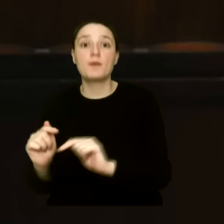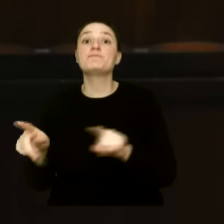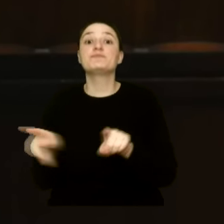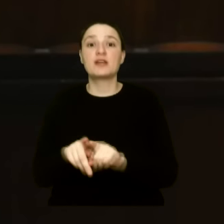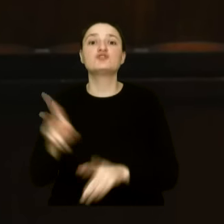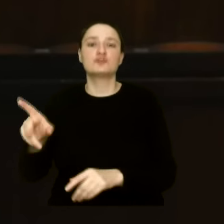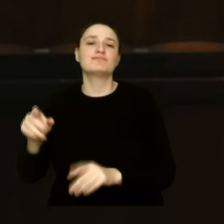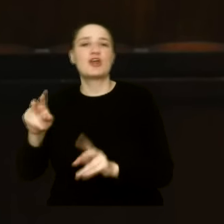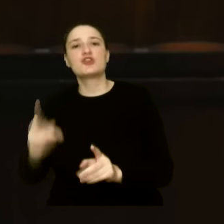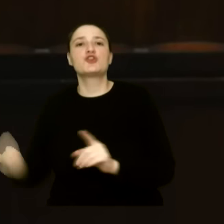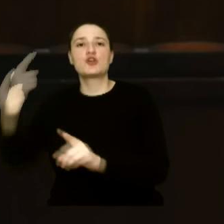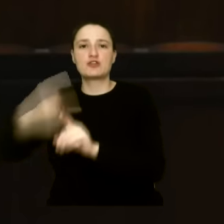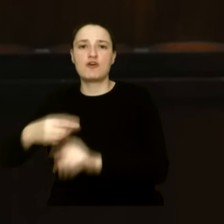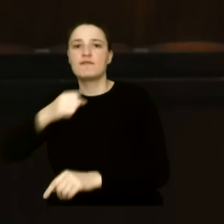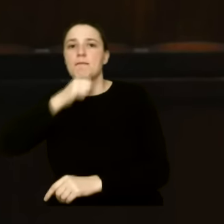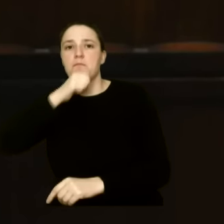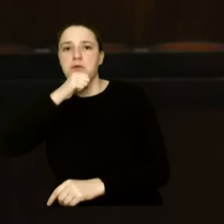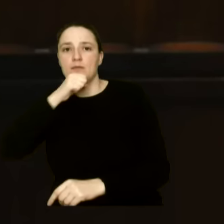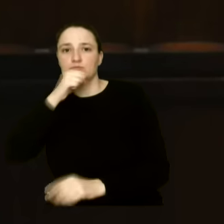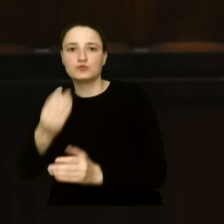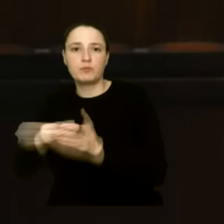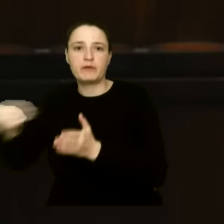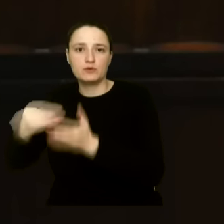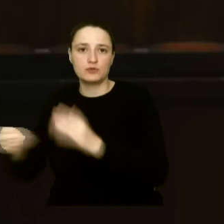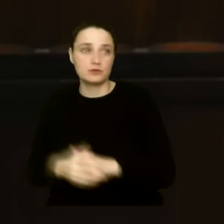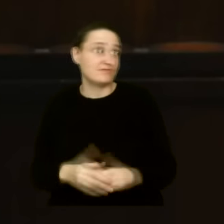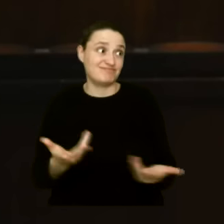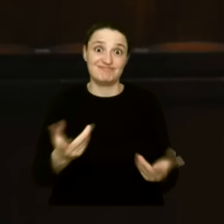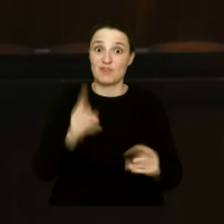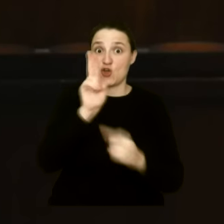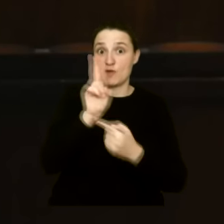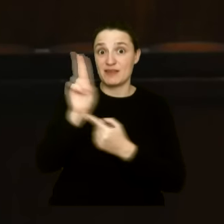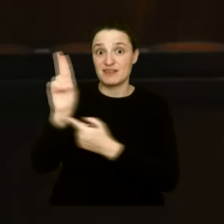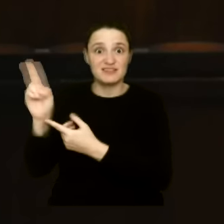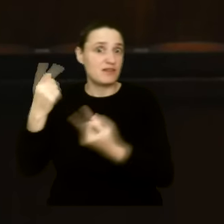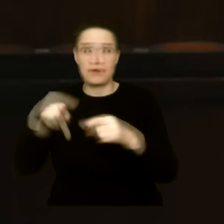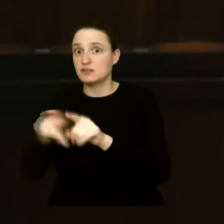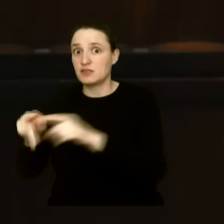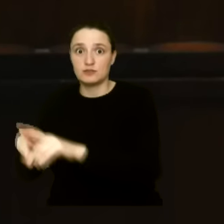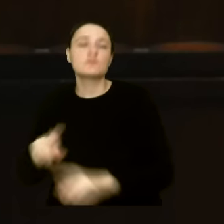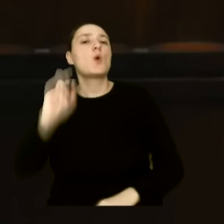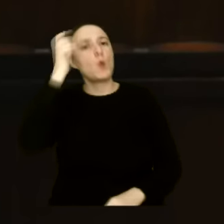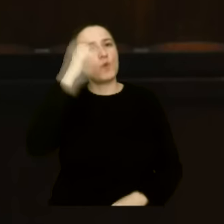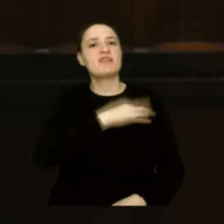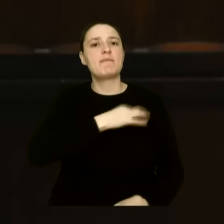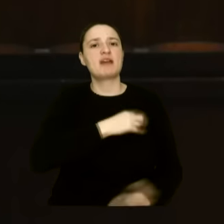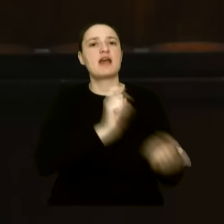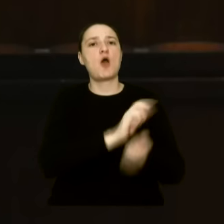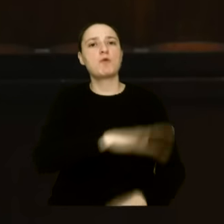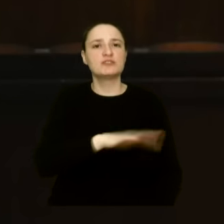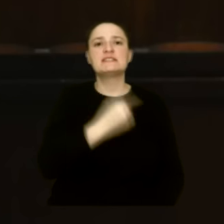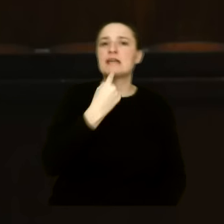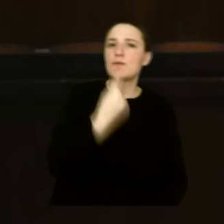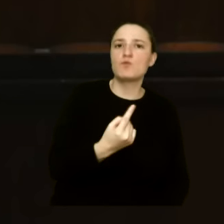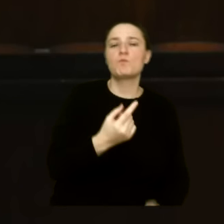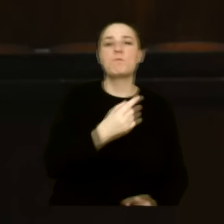babciowego. Obietnice nie zostały zrealizowane. Główna partia opozycyjna, Prawo i Sprawiedliwość, mówi sprawdzam